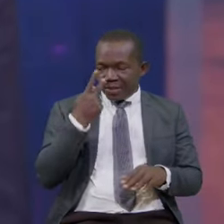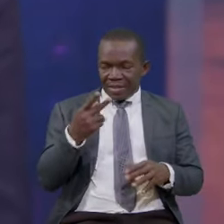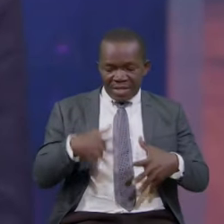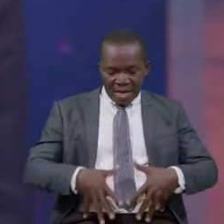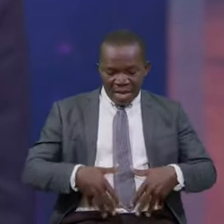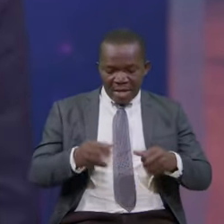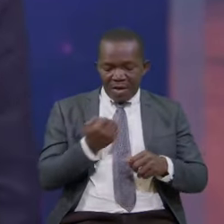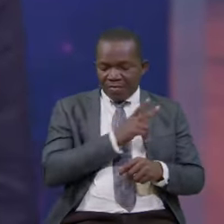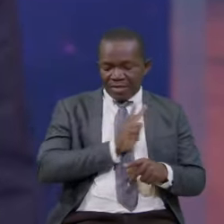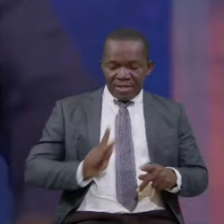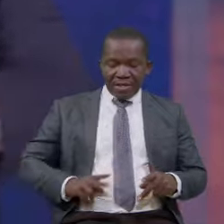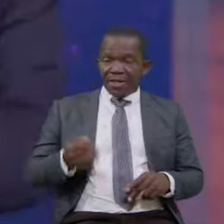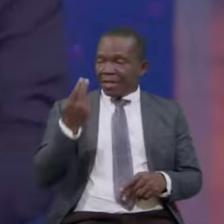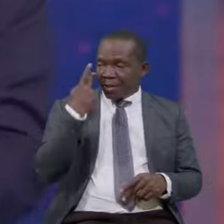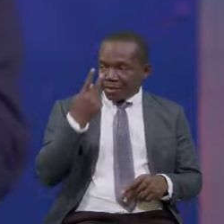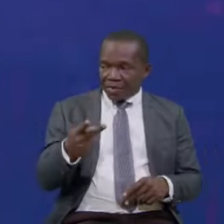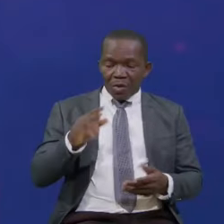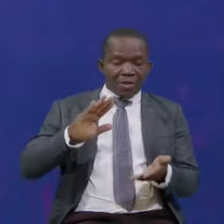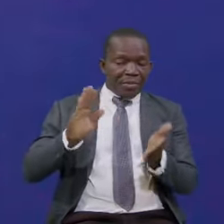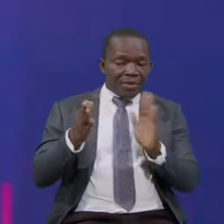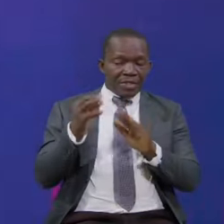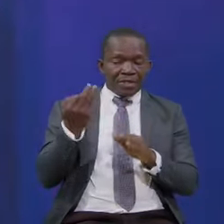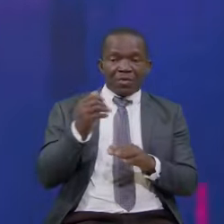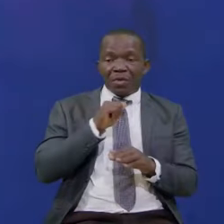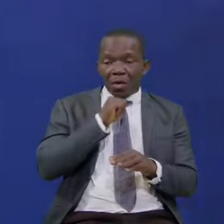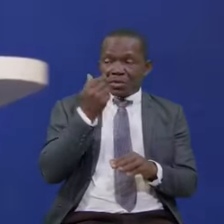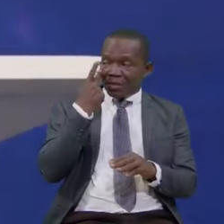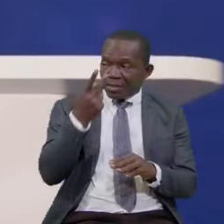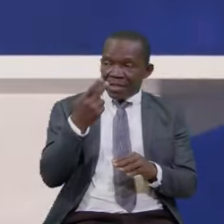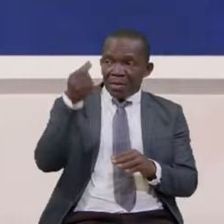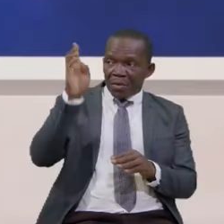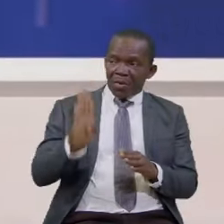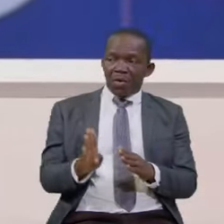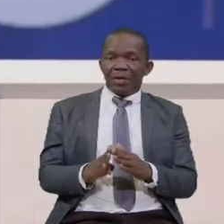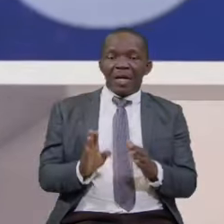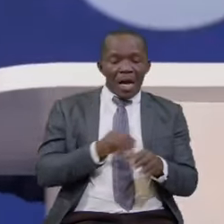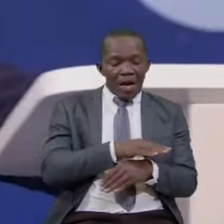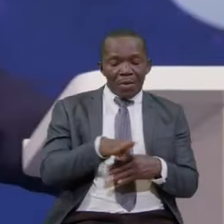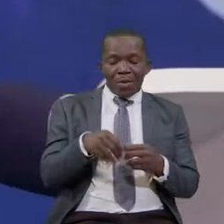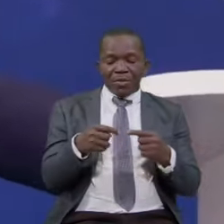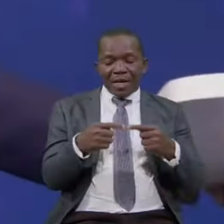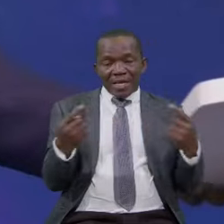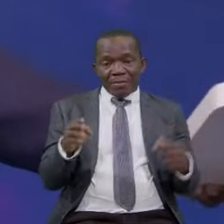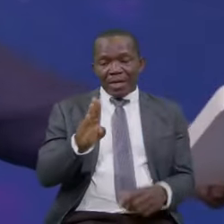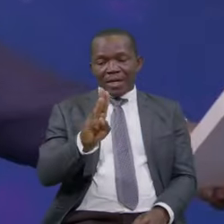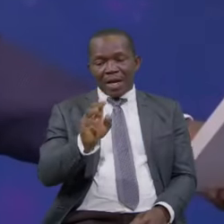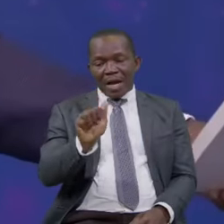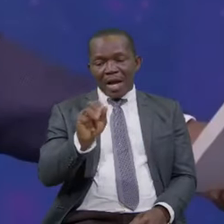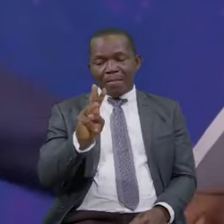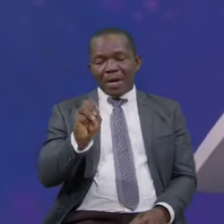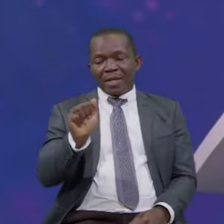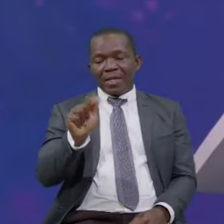présence du Dieu invisible et les maites sont venus et derrière l'armée des